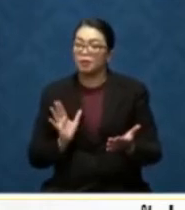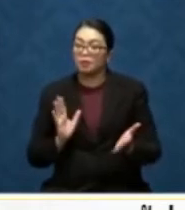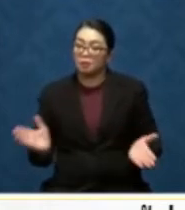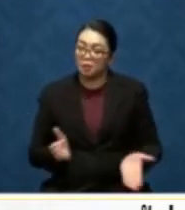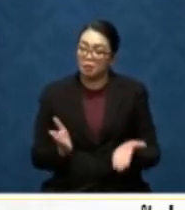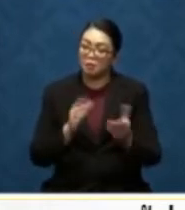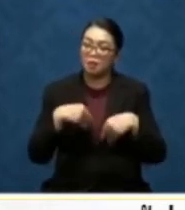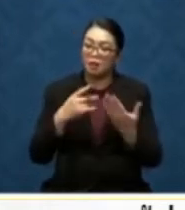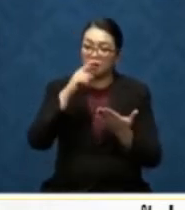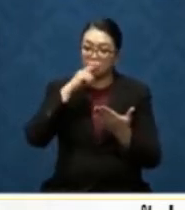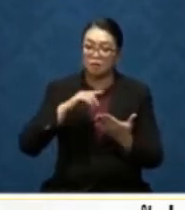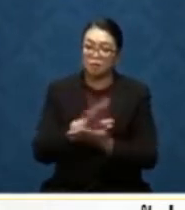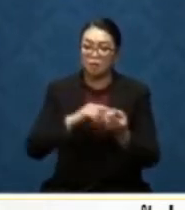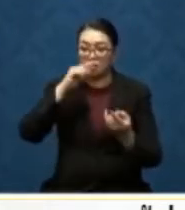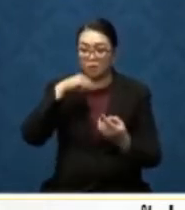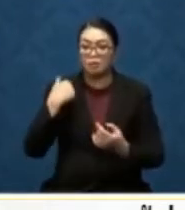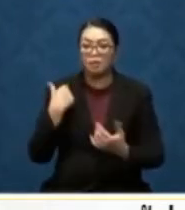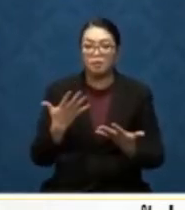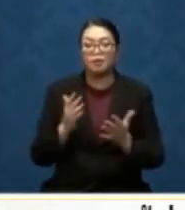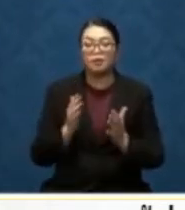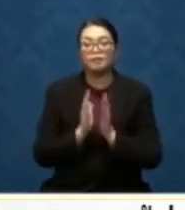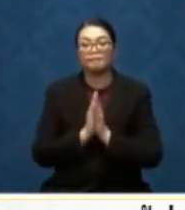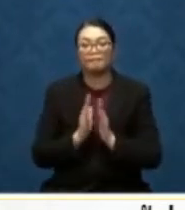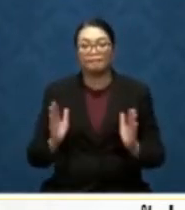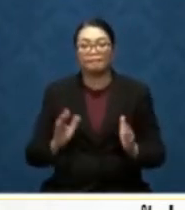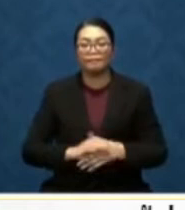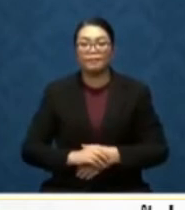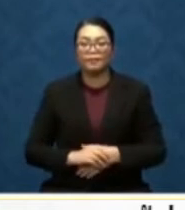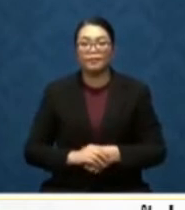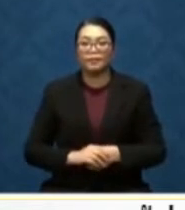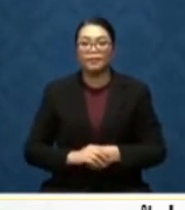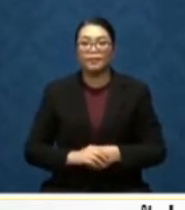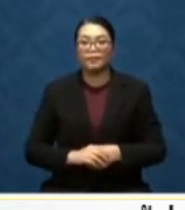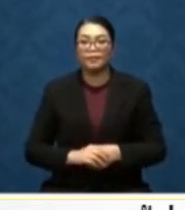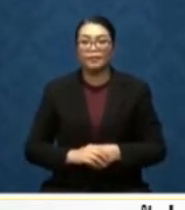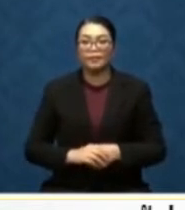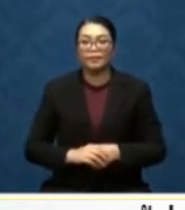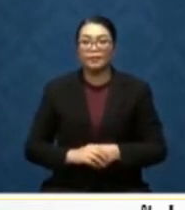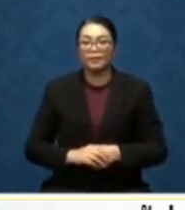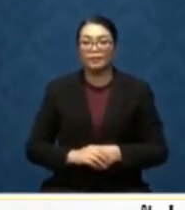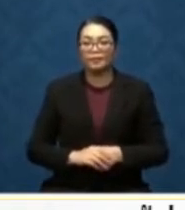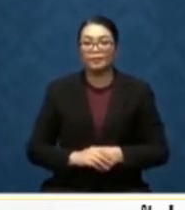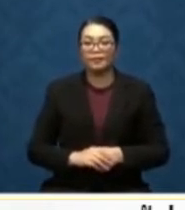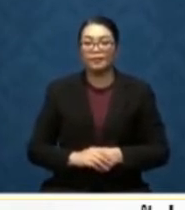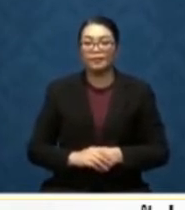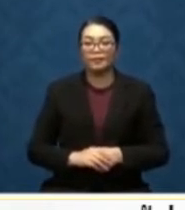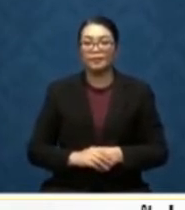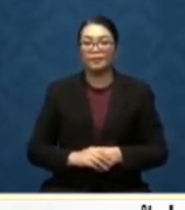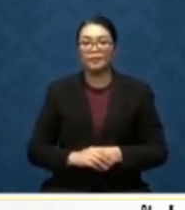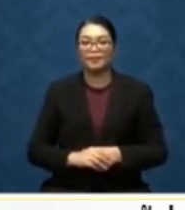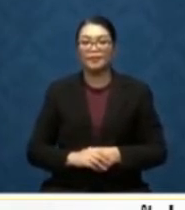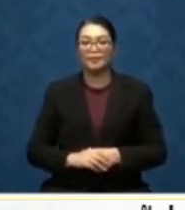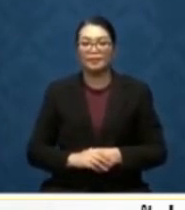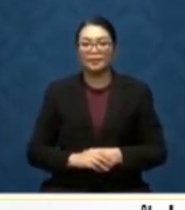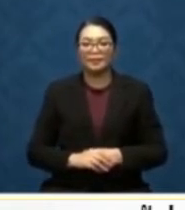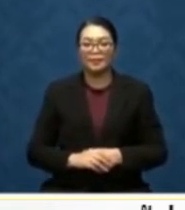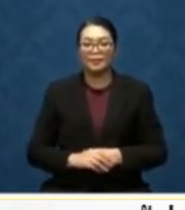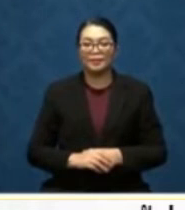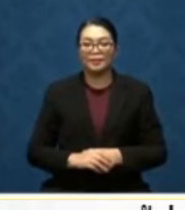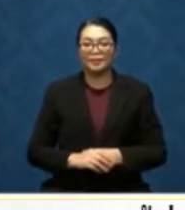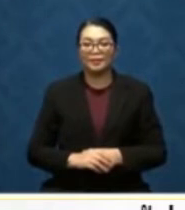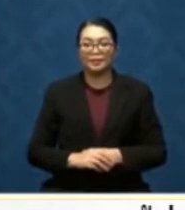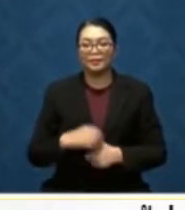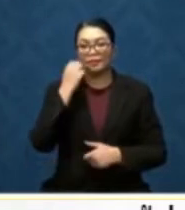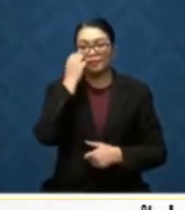to